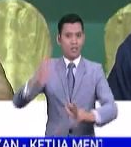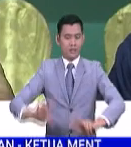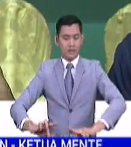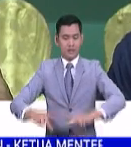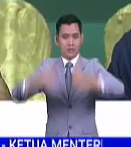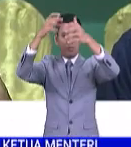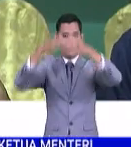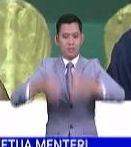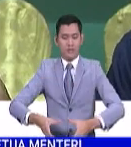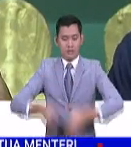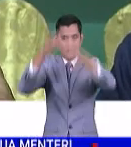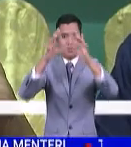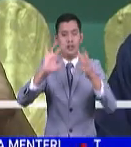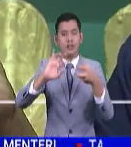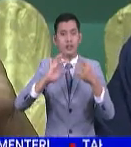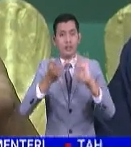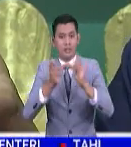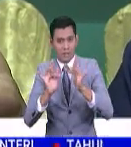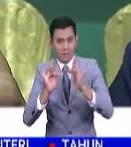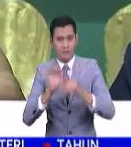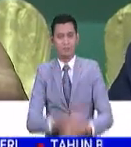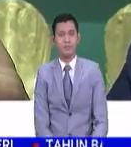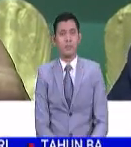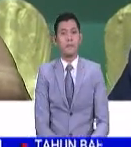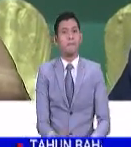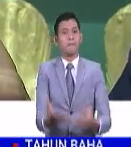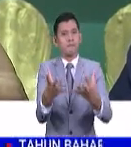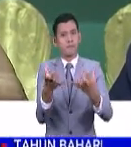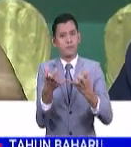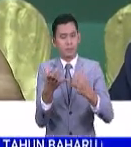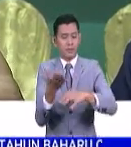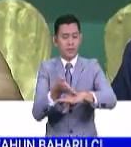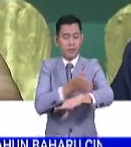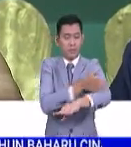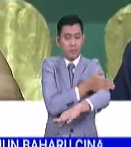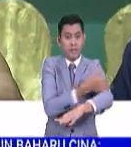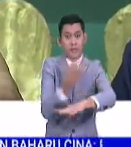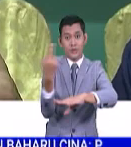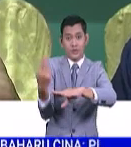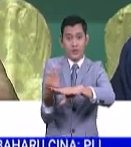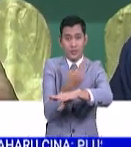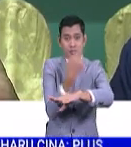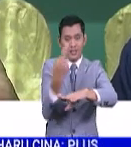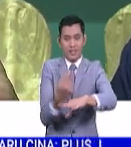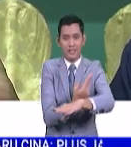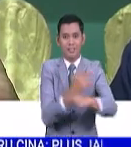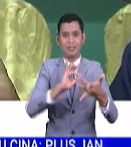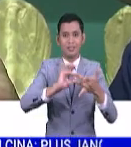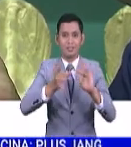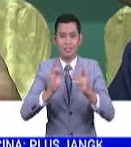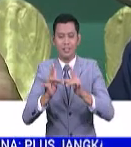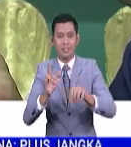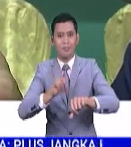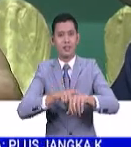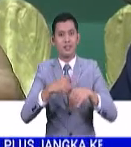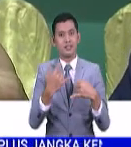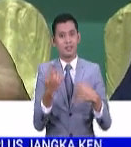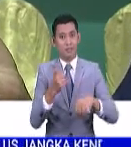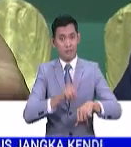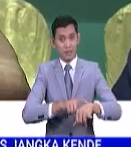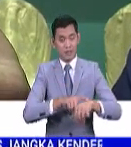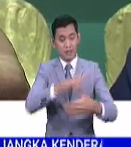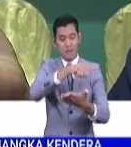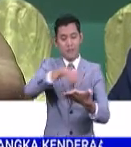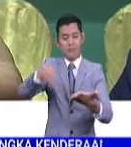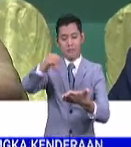Sebagai satu antisipasi kepada peningkatan penggunaan data dan juga internet semasa perjalanan pilihan